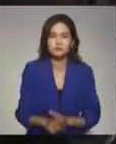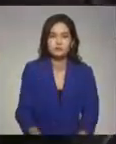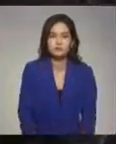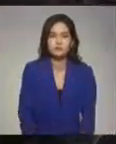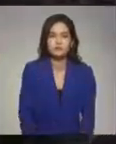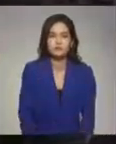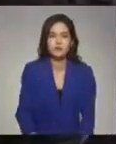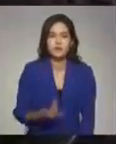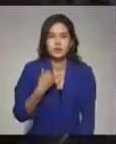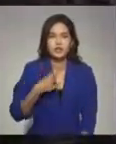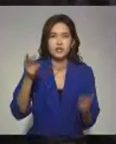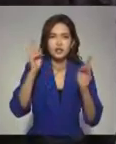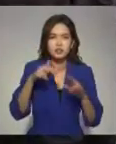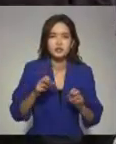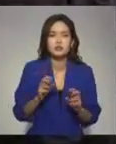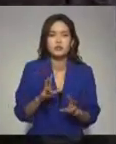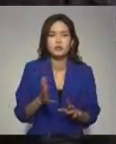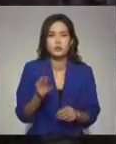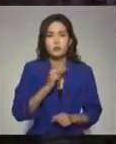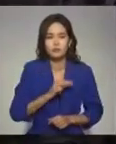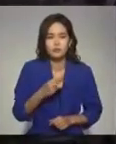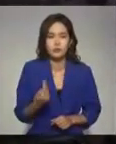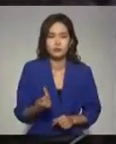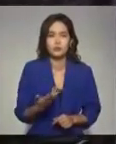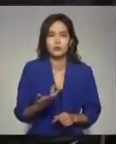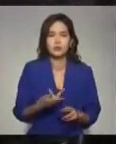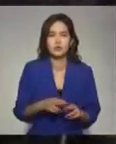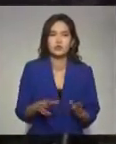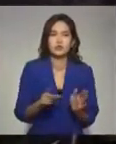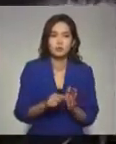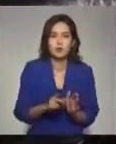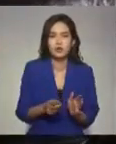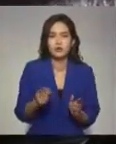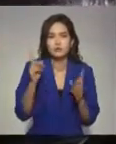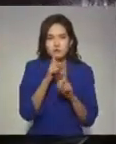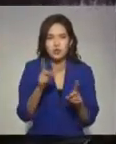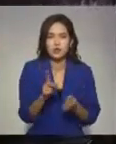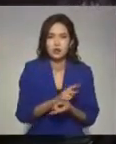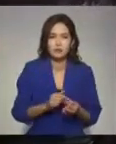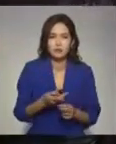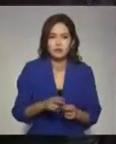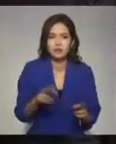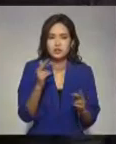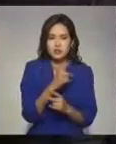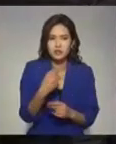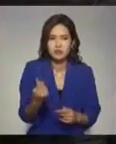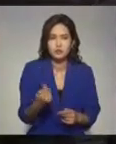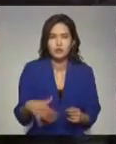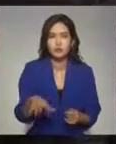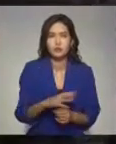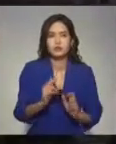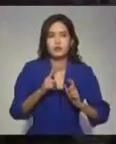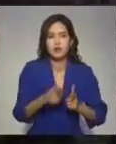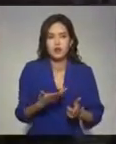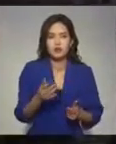Мы знаем, как тяжело работать в текстильной промышленности, в пищевой и сельскохозяйственной отраслях, в больницах. Те, кто просит трудиться на 2 года дольше,